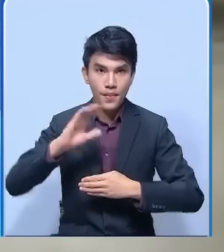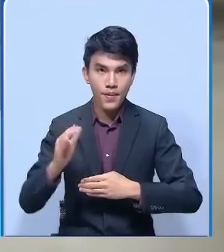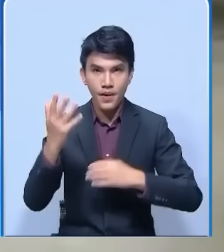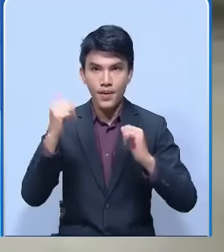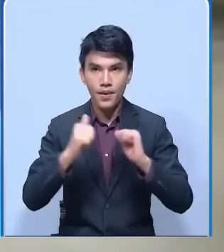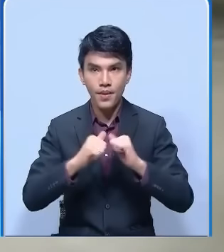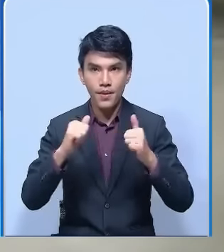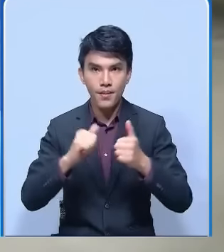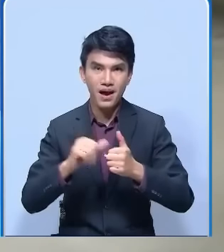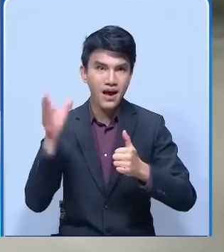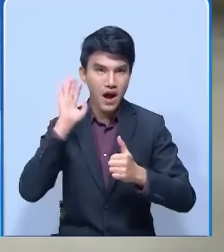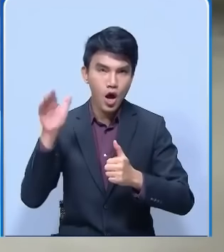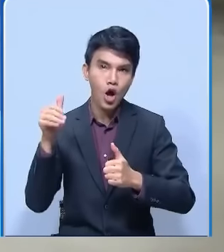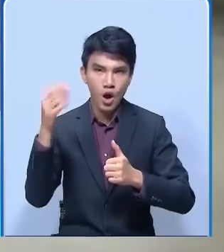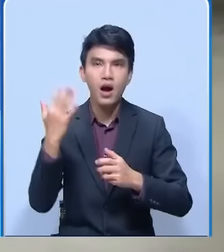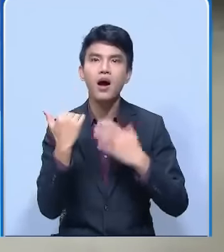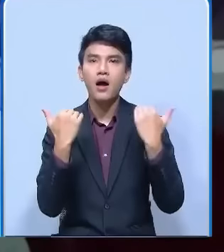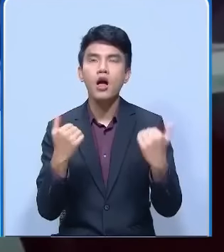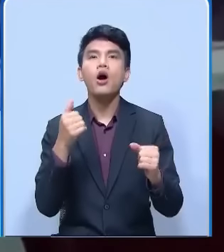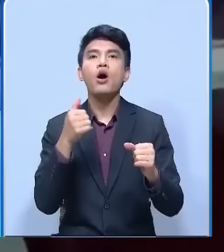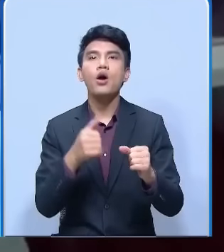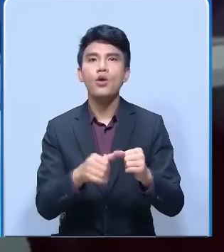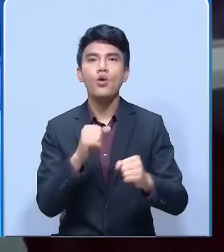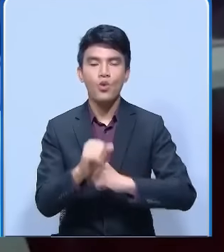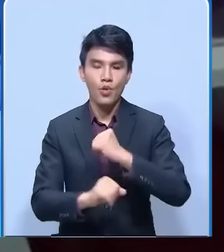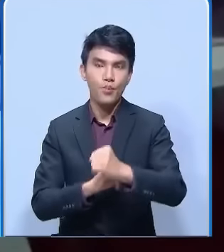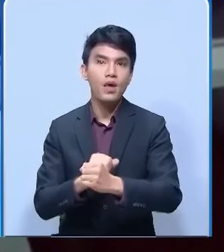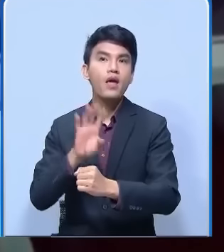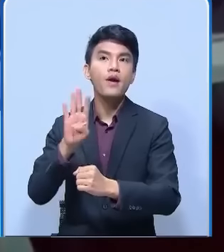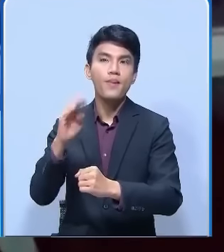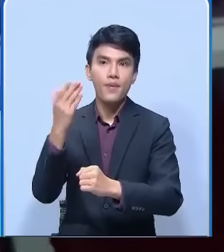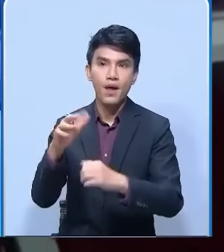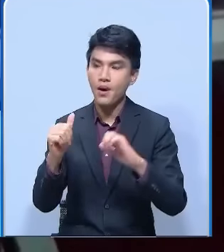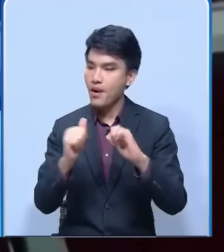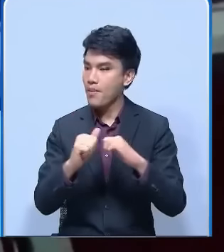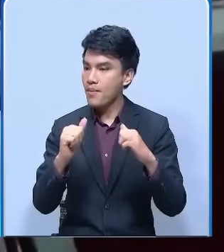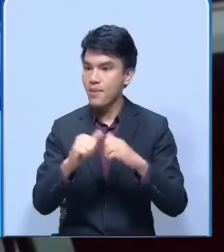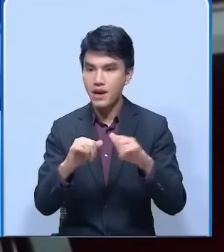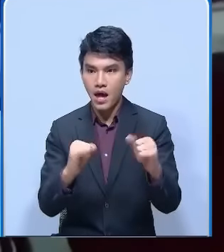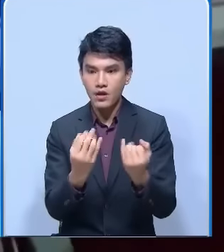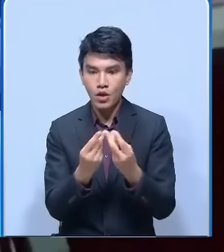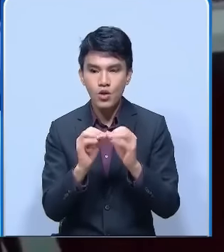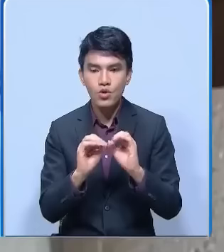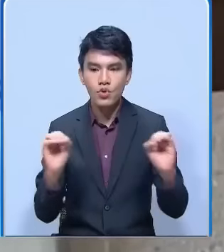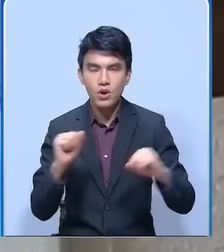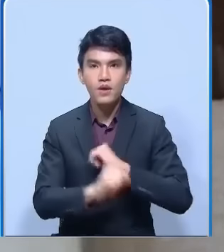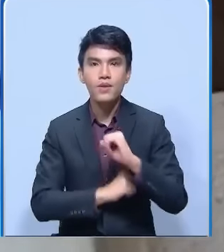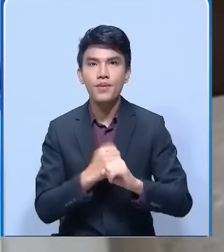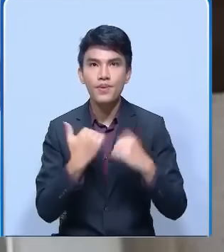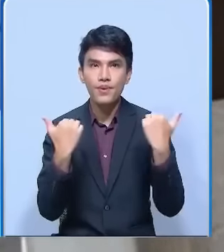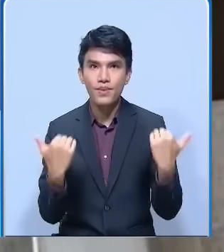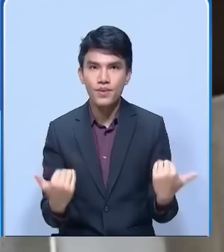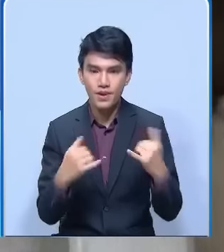ฟังให้จบแล้วก็บอกว่าเนี่ยอยู่ที่เนี่ยมากว่า40ปีแล้วไม่ได้มีปัญหากับเจ้าของที่ดินเลยแต่ว่าปีนี้เจ้าของทำไมเขาทำอย่